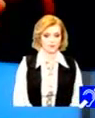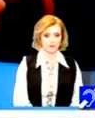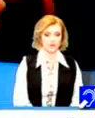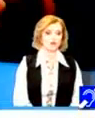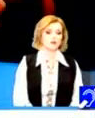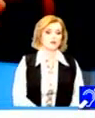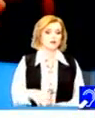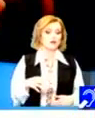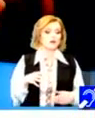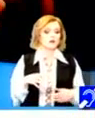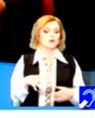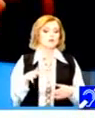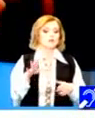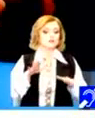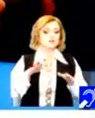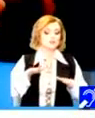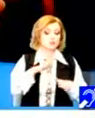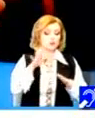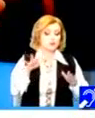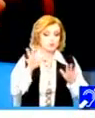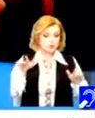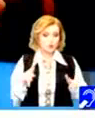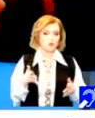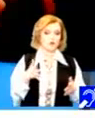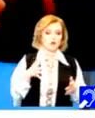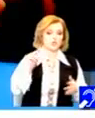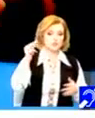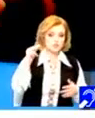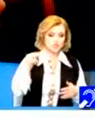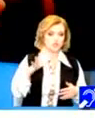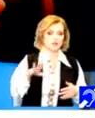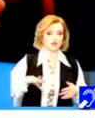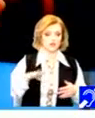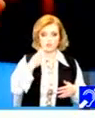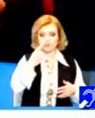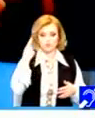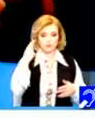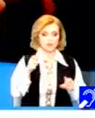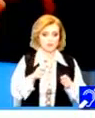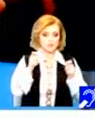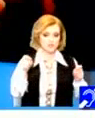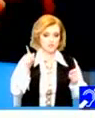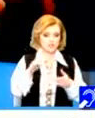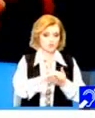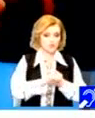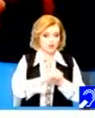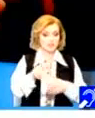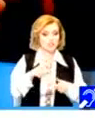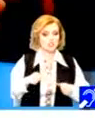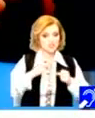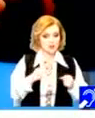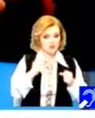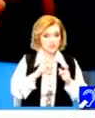Înființată acum câteva luni, coalițiile locale din Soroca, Călăraș și Cimișlia încearcă să schimbe felul în care se întâmplă lucrurile în comunități.